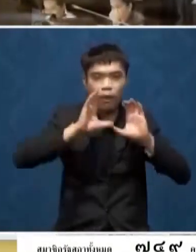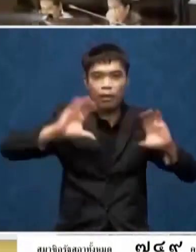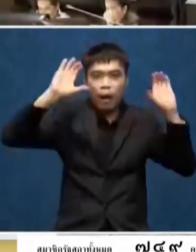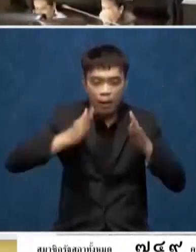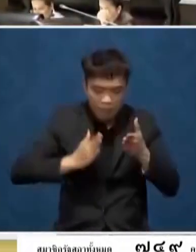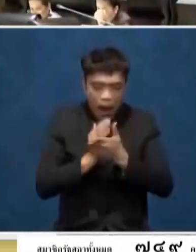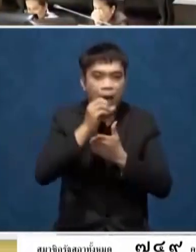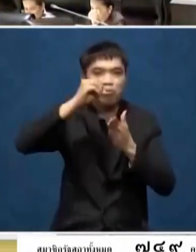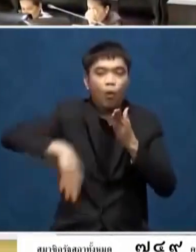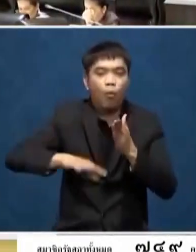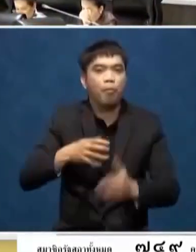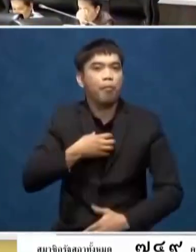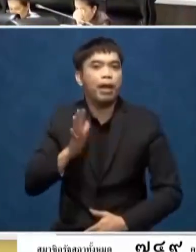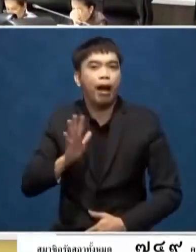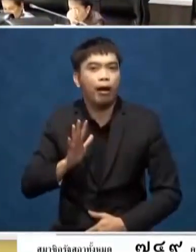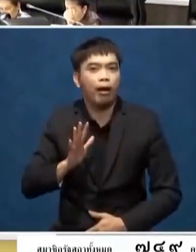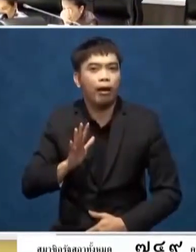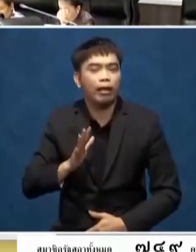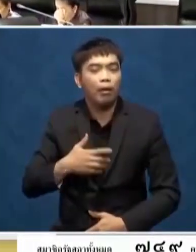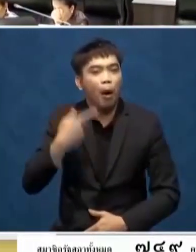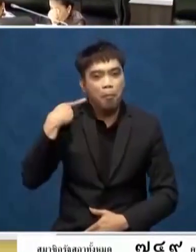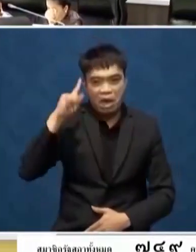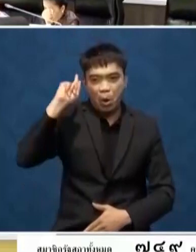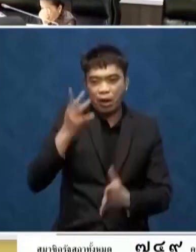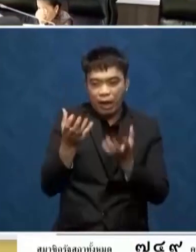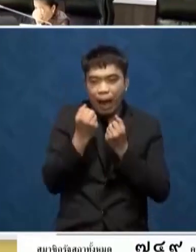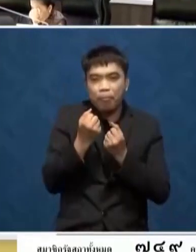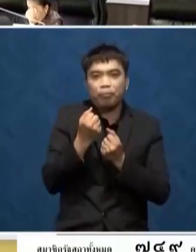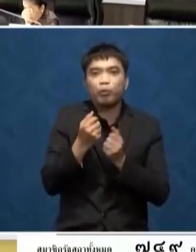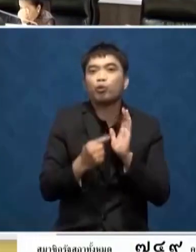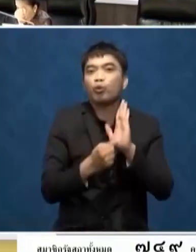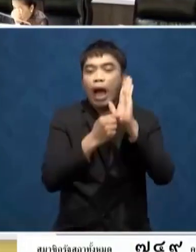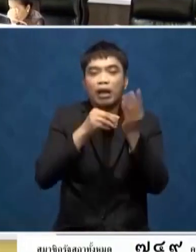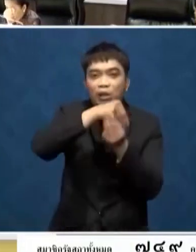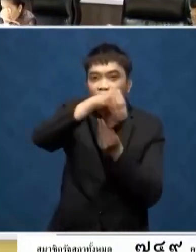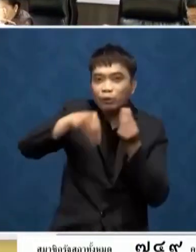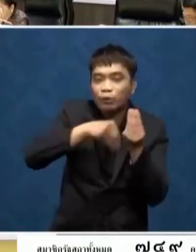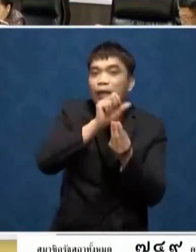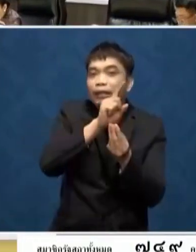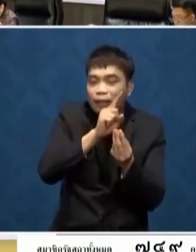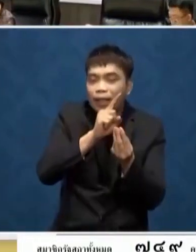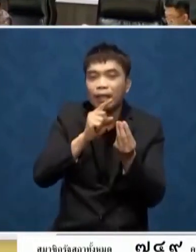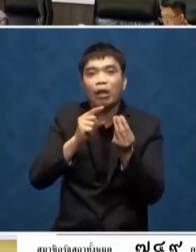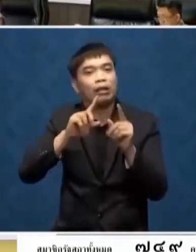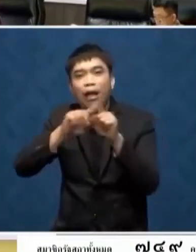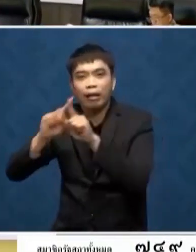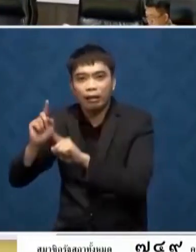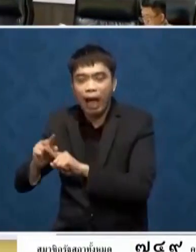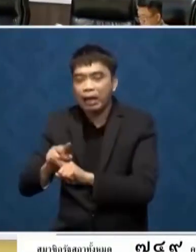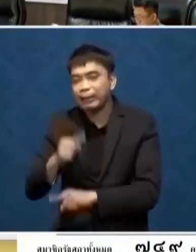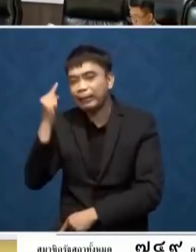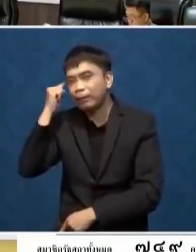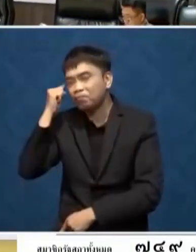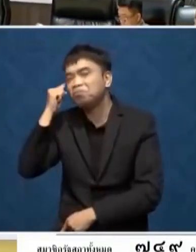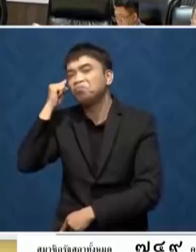เขากำลังจะเสียผลประโยชน์ไม่ว่าจะเป็นสัมปทานไม่ว่าจะเป็นผลประโยชน์ทางธุรกิจก็จงใจที่จะดึงสถาบันพระมหากษัตริย์มาใช้ปกป้อง